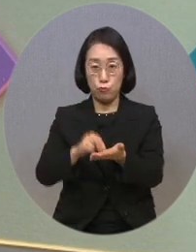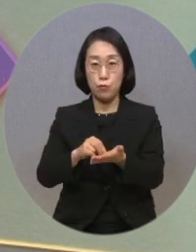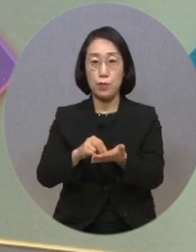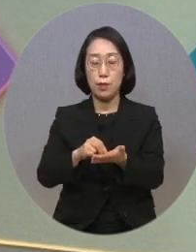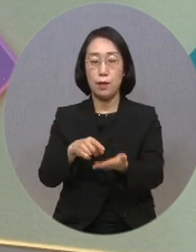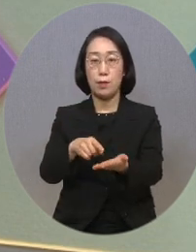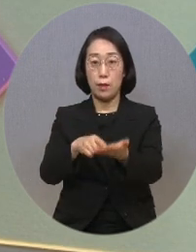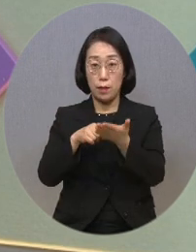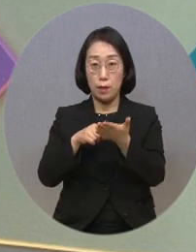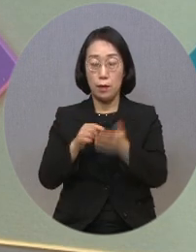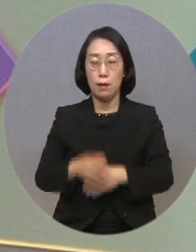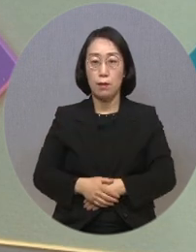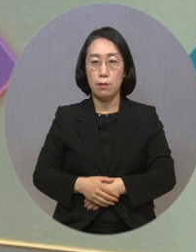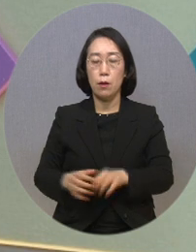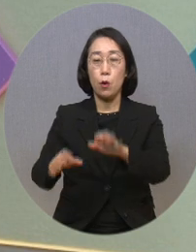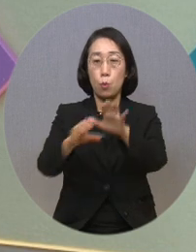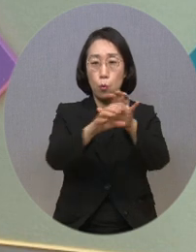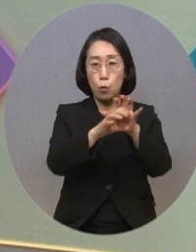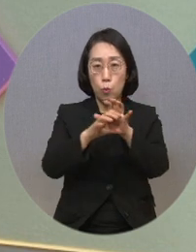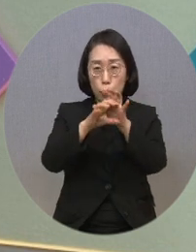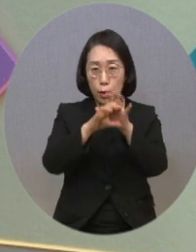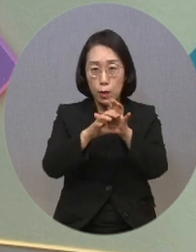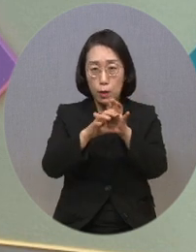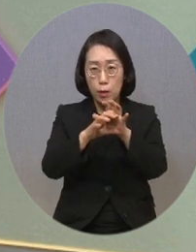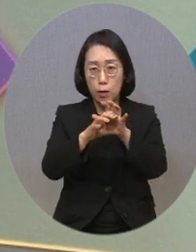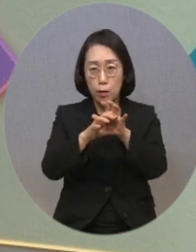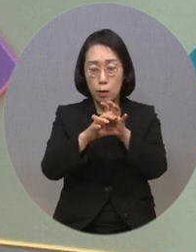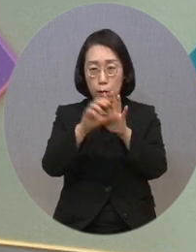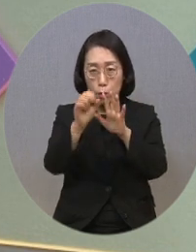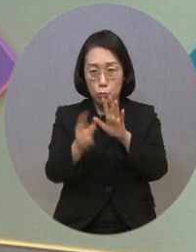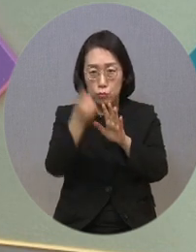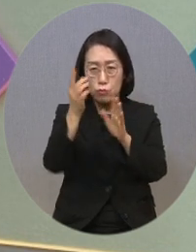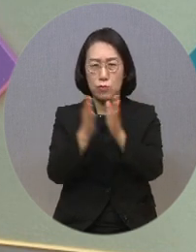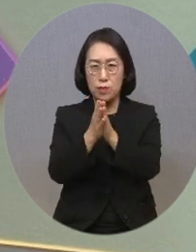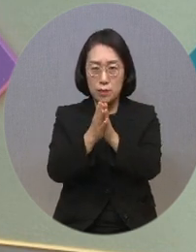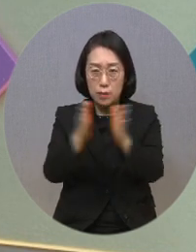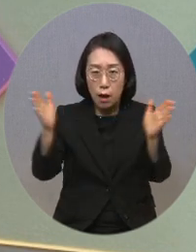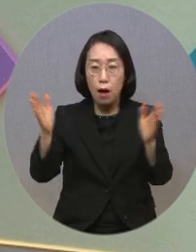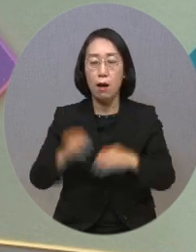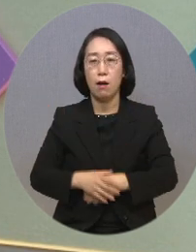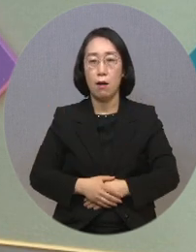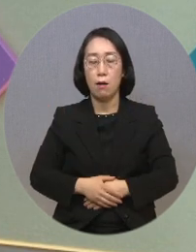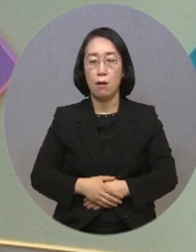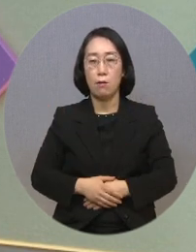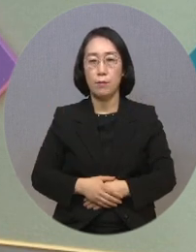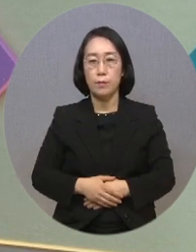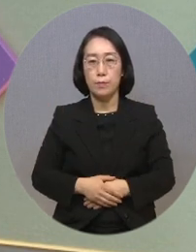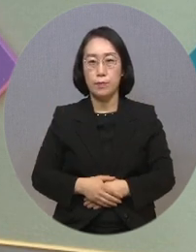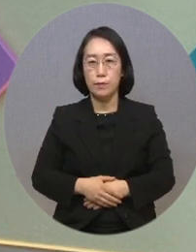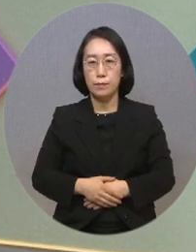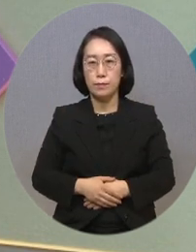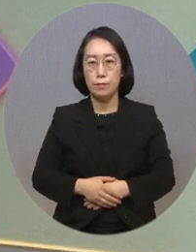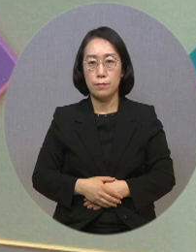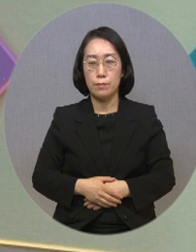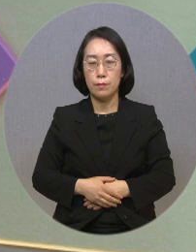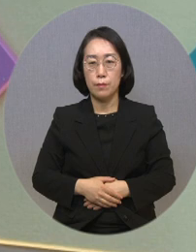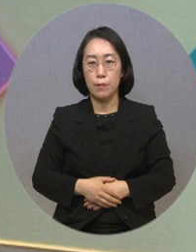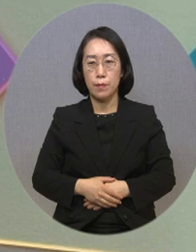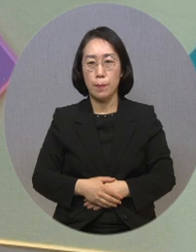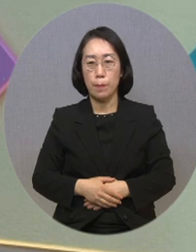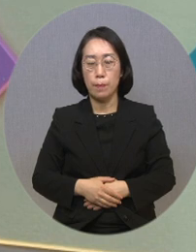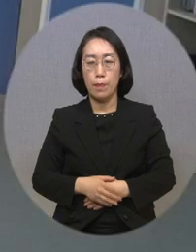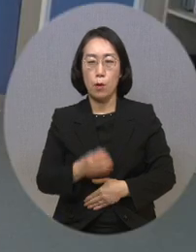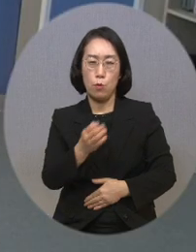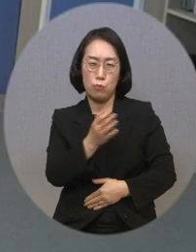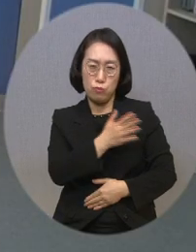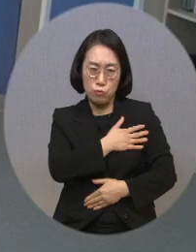네. 그렇지만 코로나19가 이렇게 찾아오면서 그 부의 불평등,